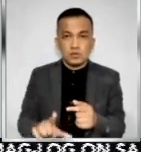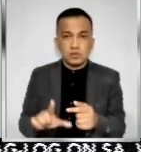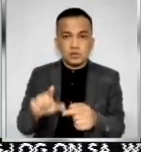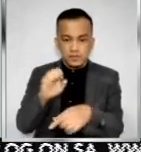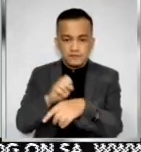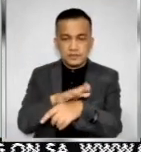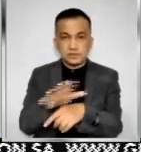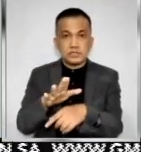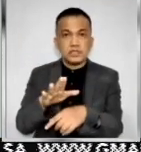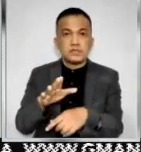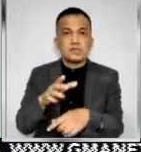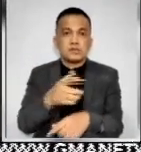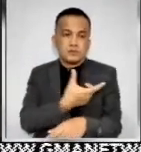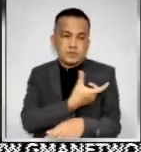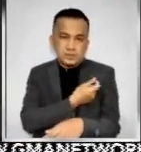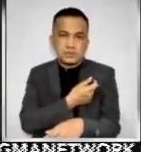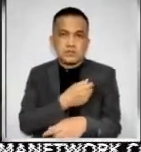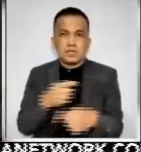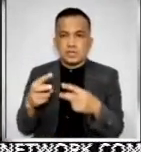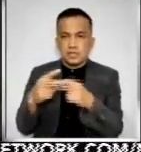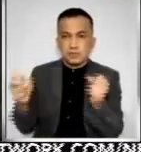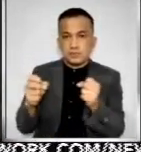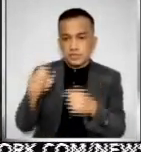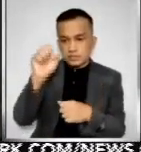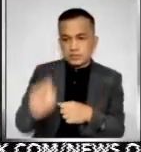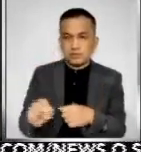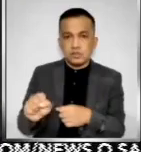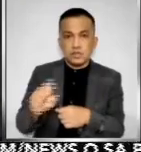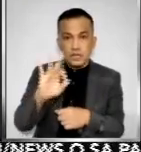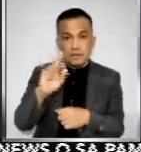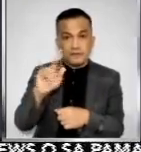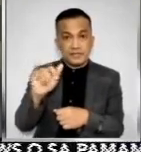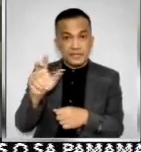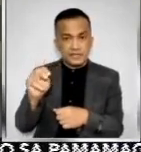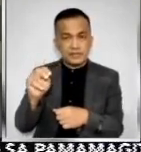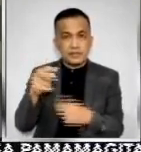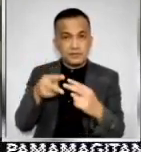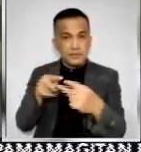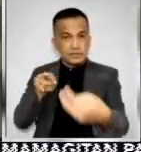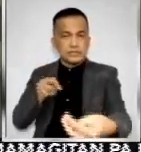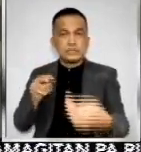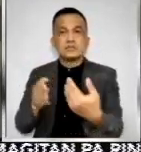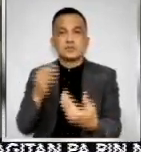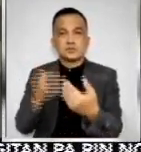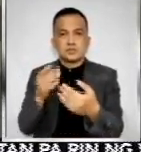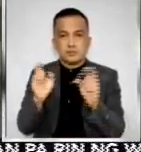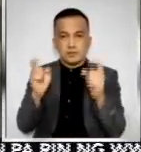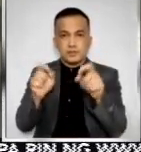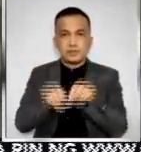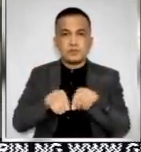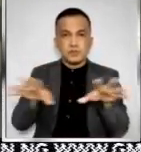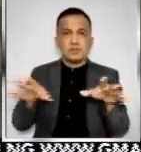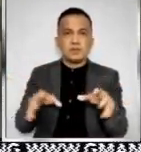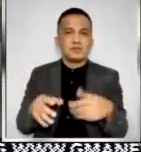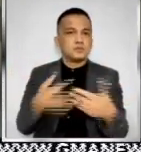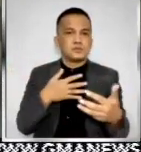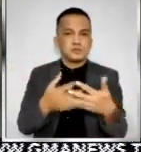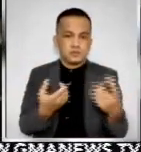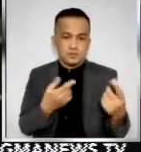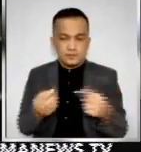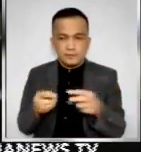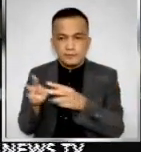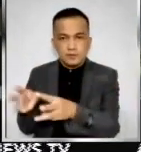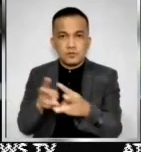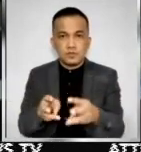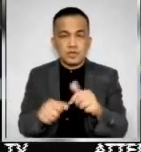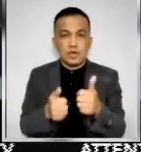sa South African variant na sinasabing mas madaling makahawa. Gayunman, gumagawa na raw sila ng paraan para maka-adapt ang kanilang bakuna